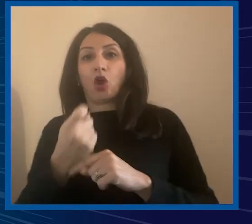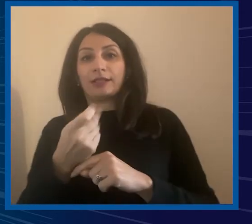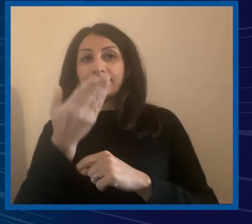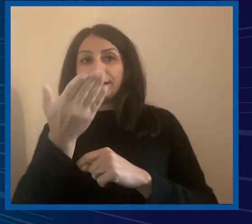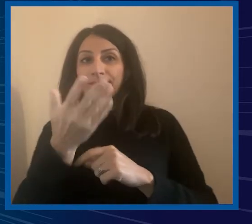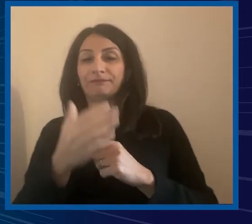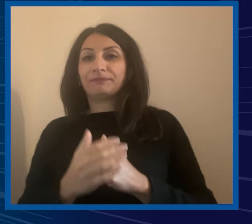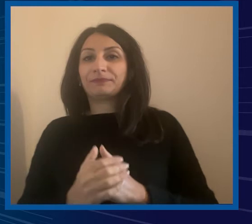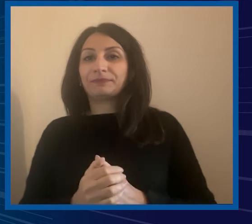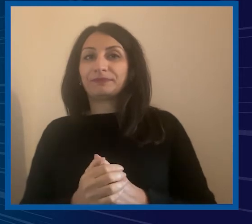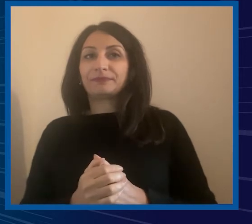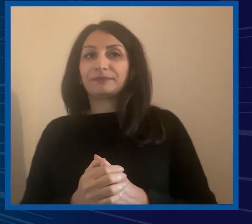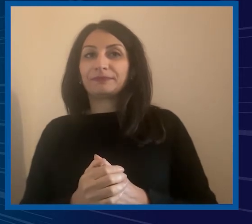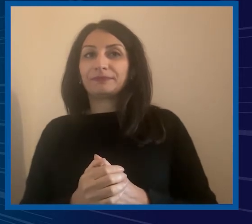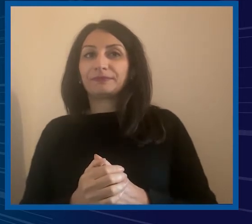cerchi rossi.